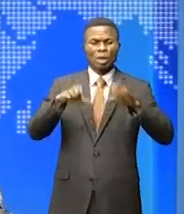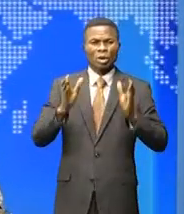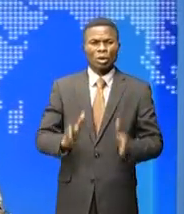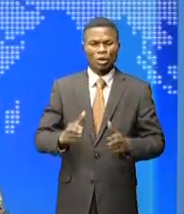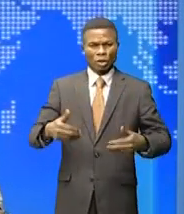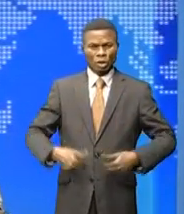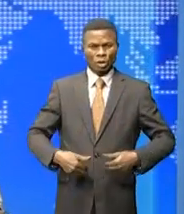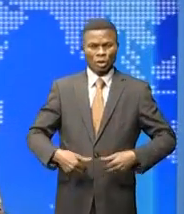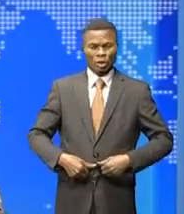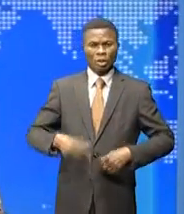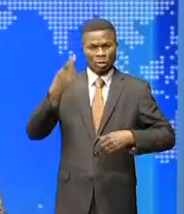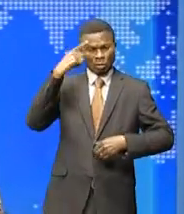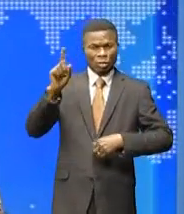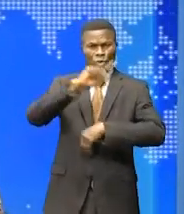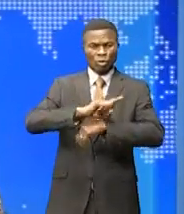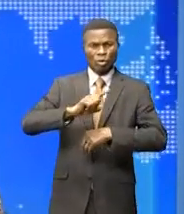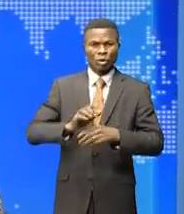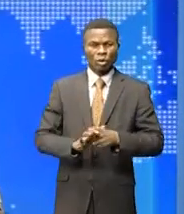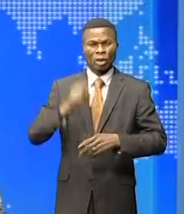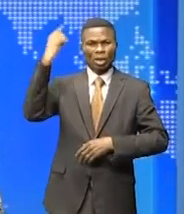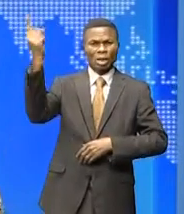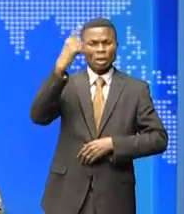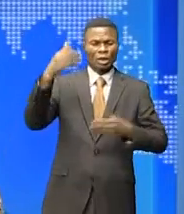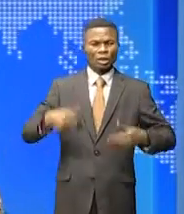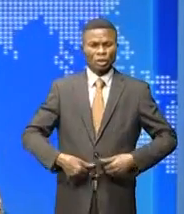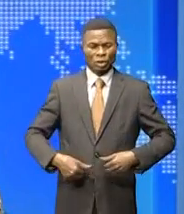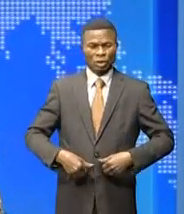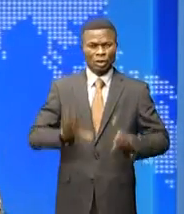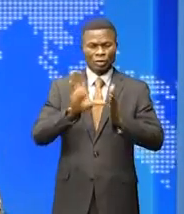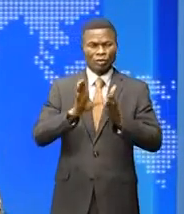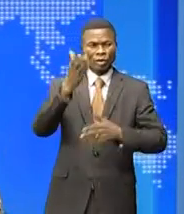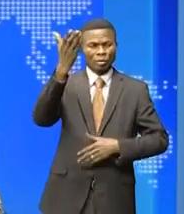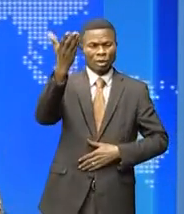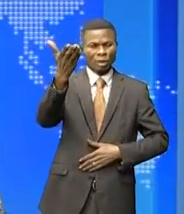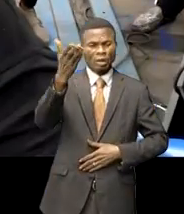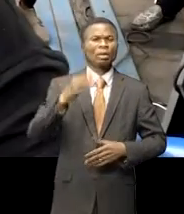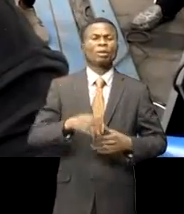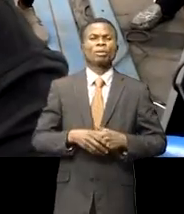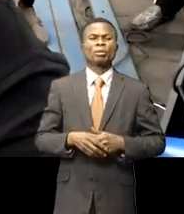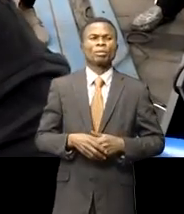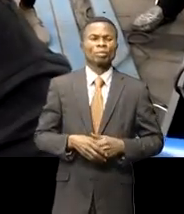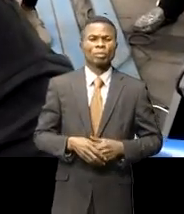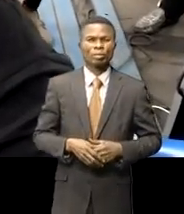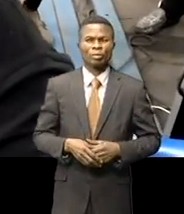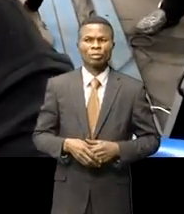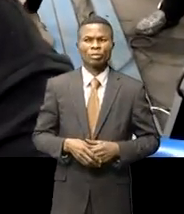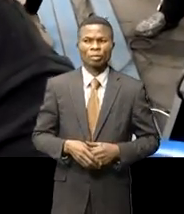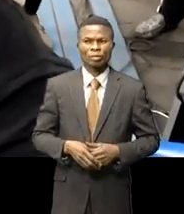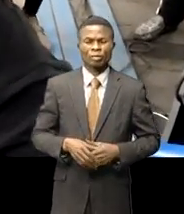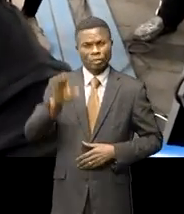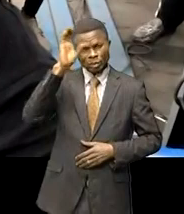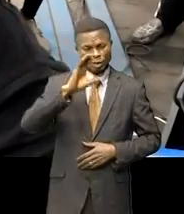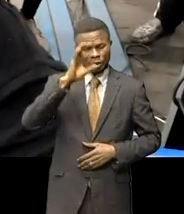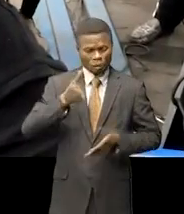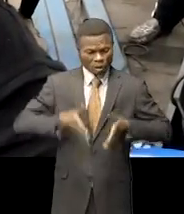de jeunes à l'occasion de la Journée internationale de la jeunesse. Malumbela pour le reportage. Ne cherche pas à avoir